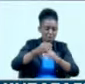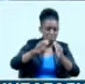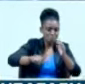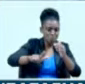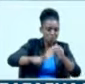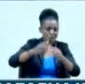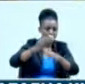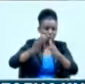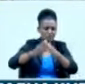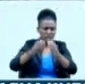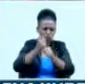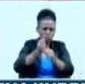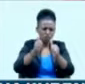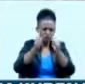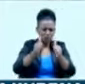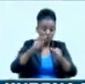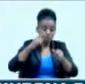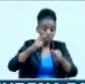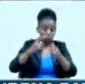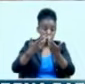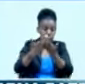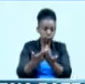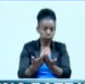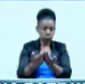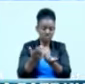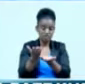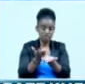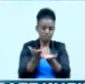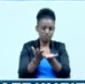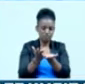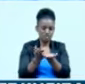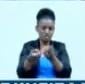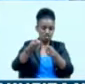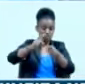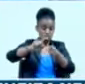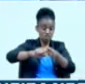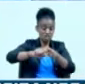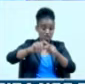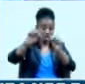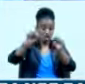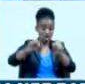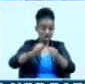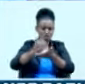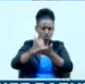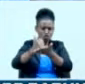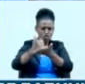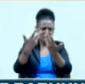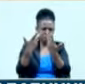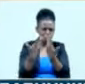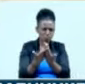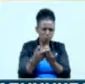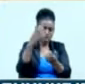buryo yubatswe yose akora neza kandi aho bikenewe serivisi zitangwa zikongerwa kugira ngo arusheho gufasha uko